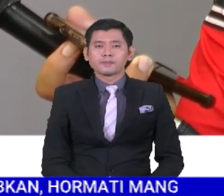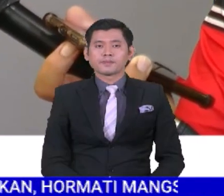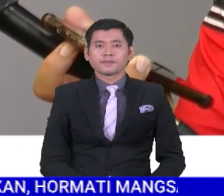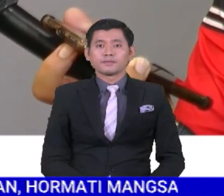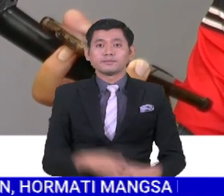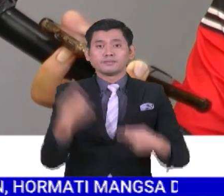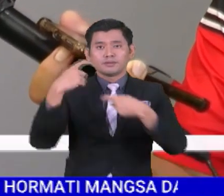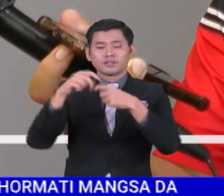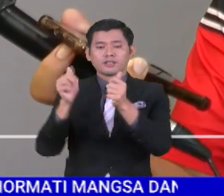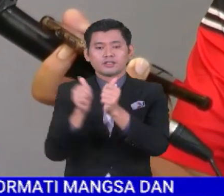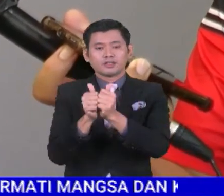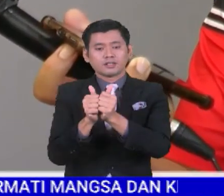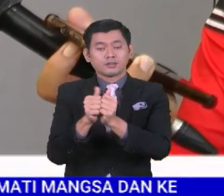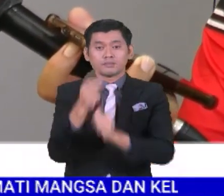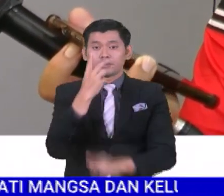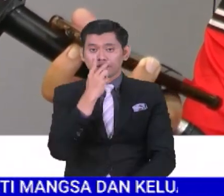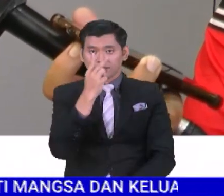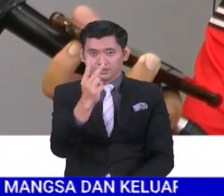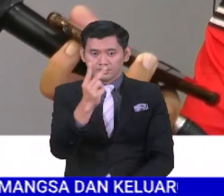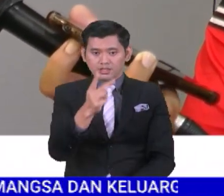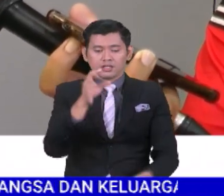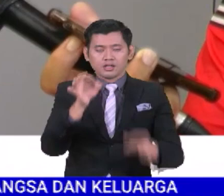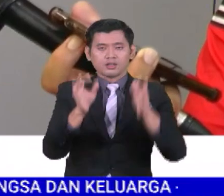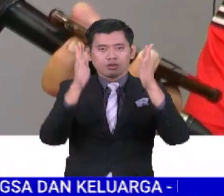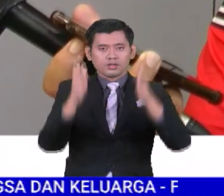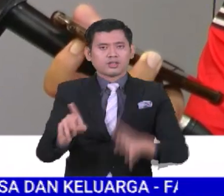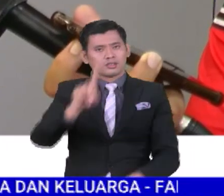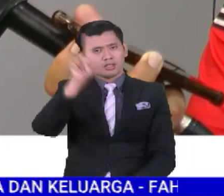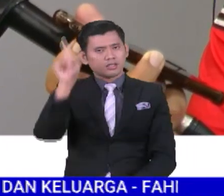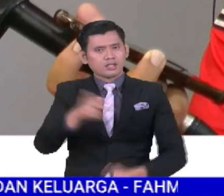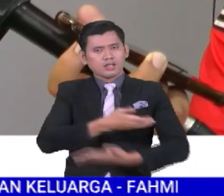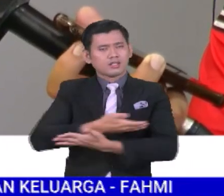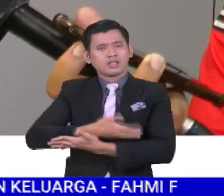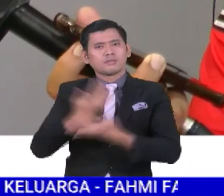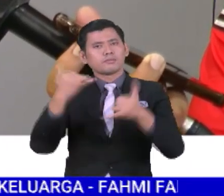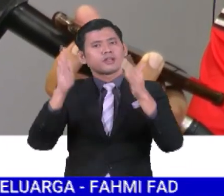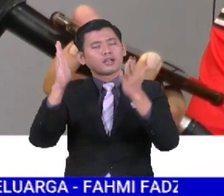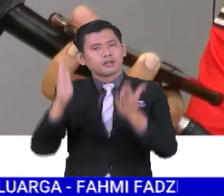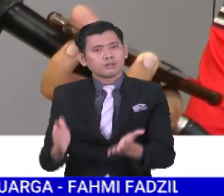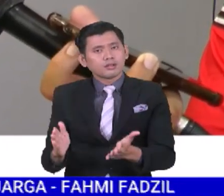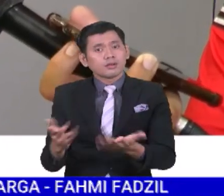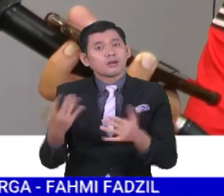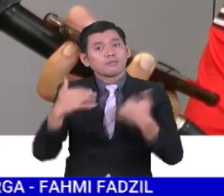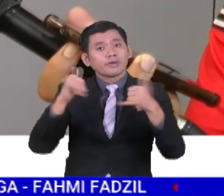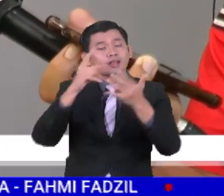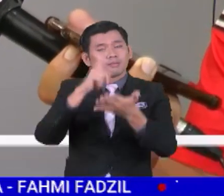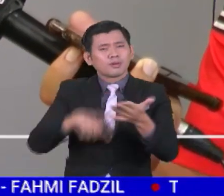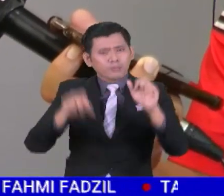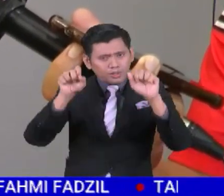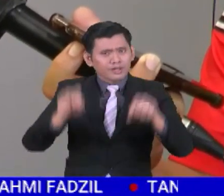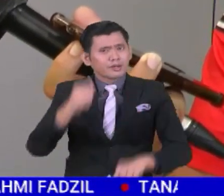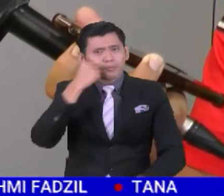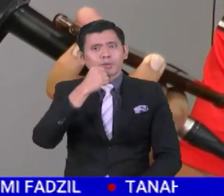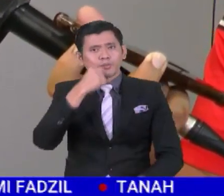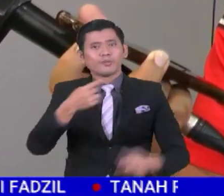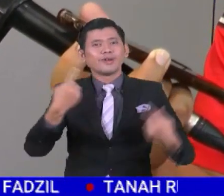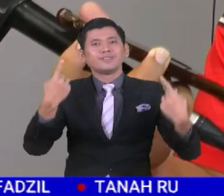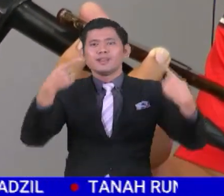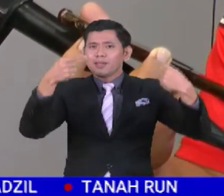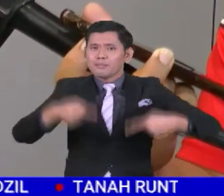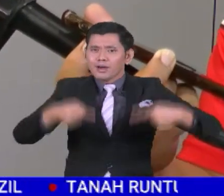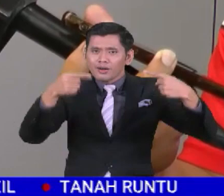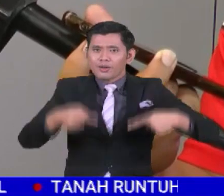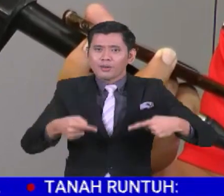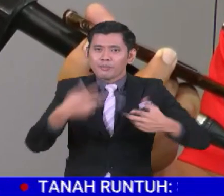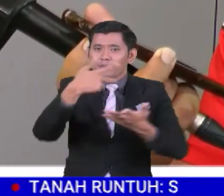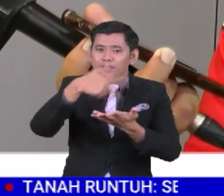Ia mengenai perception lah. Kalau ada orang tanya anak main apa, anak main bola sepak wanita, betul ke, boleh ke kan? Tetapi